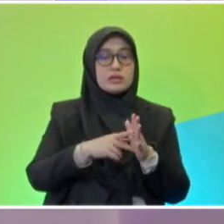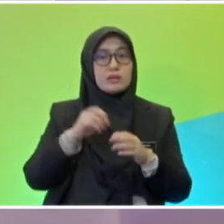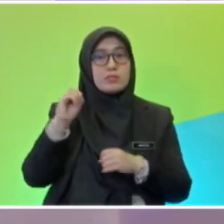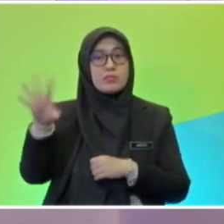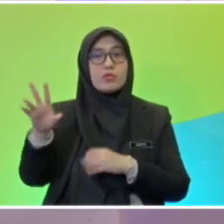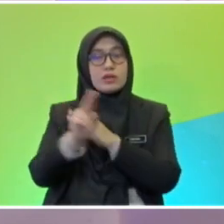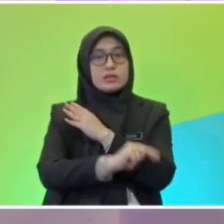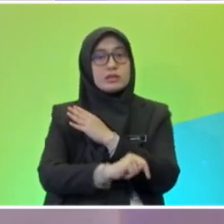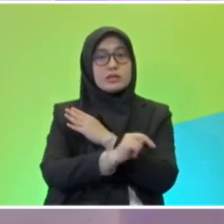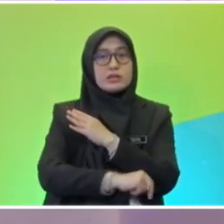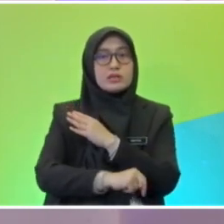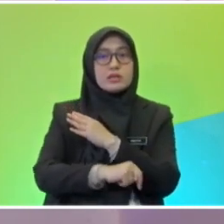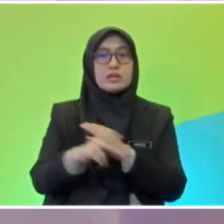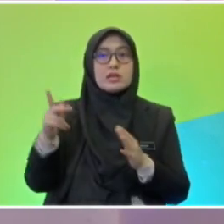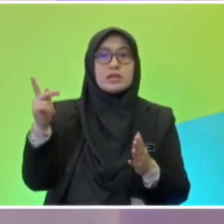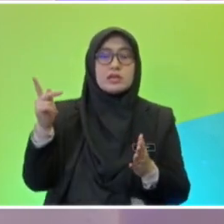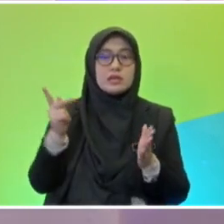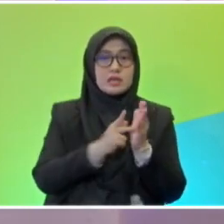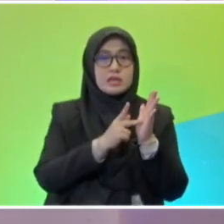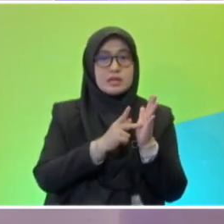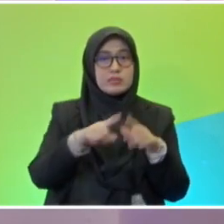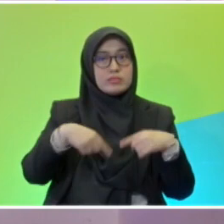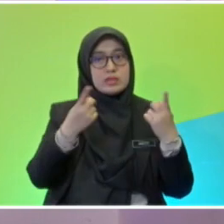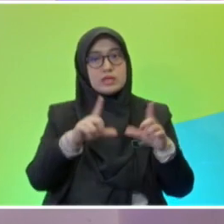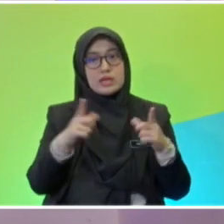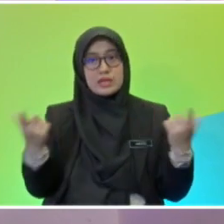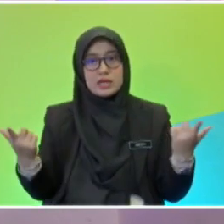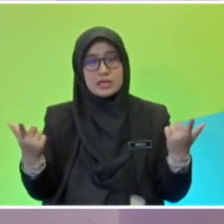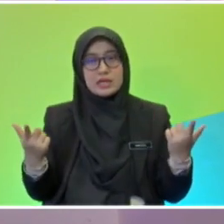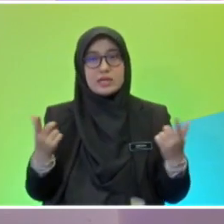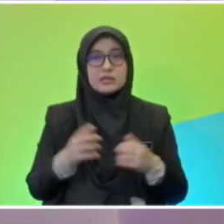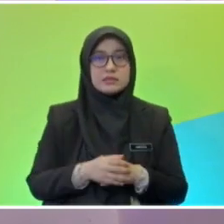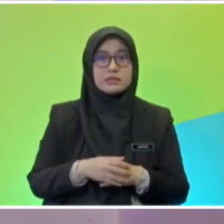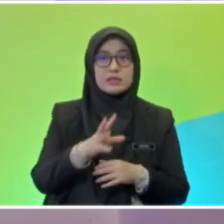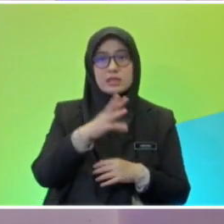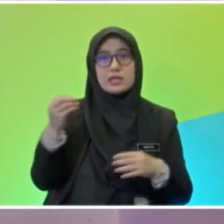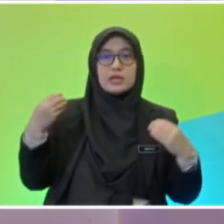kemudian mungkin ada juga yang hilang macan tu dia berundu berundo berundo terus lenyap makalah